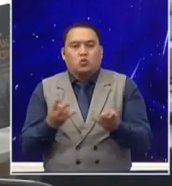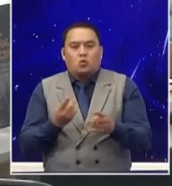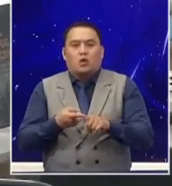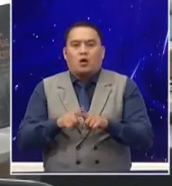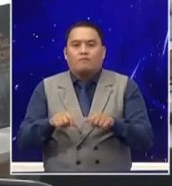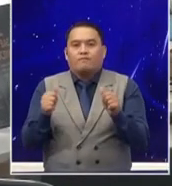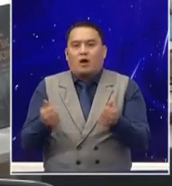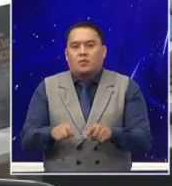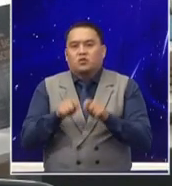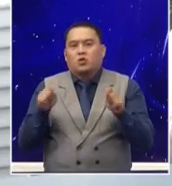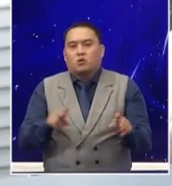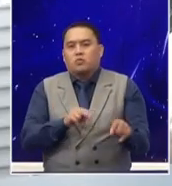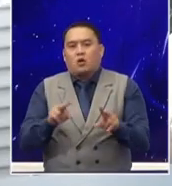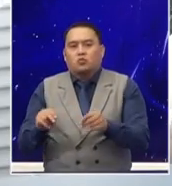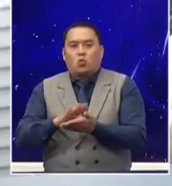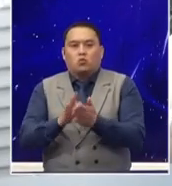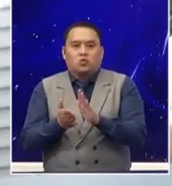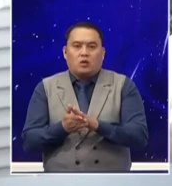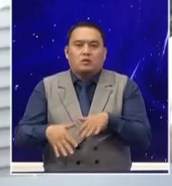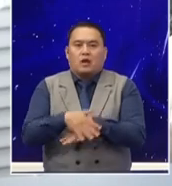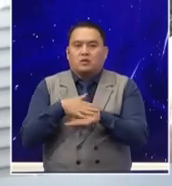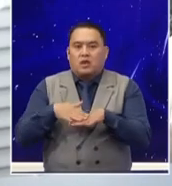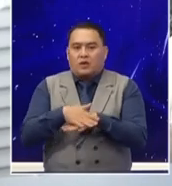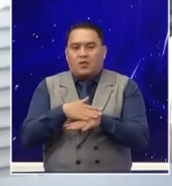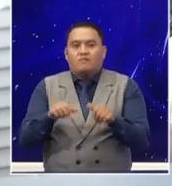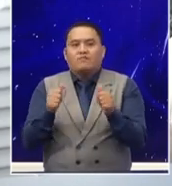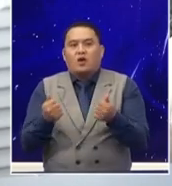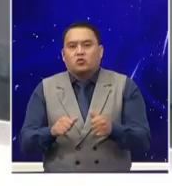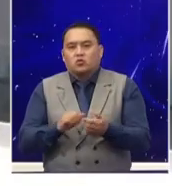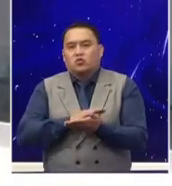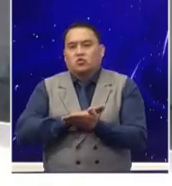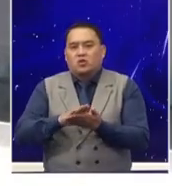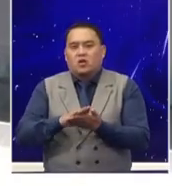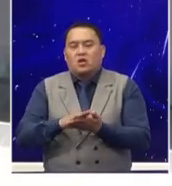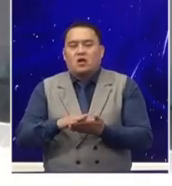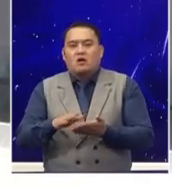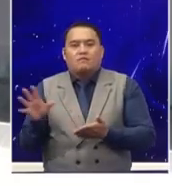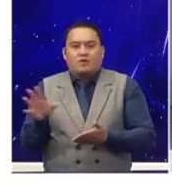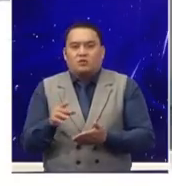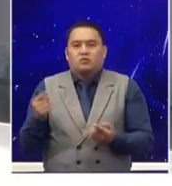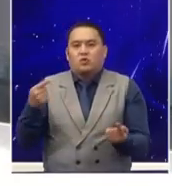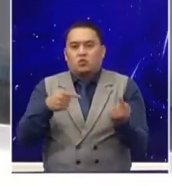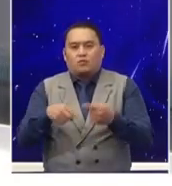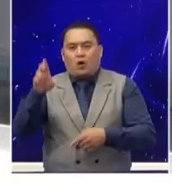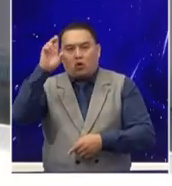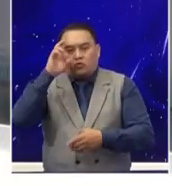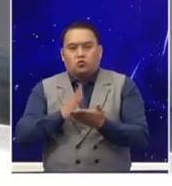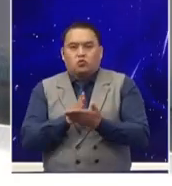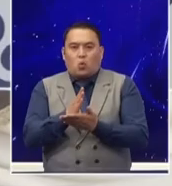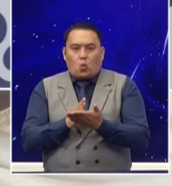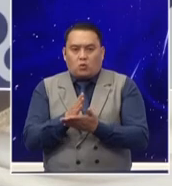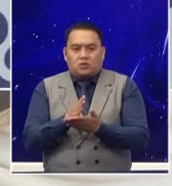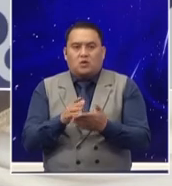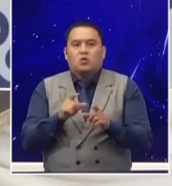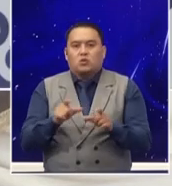такой формат создает благоприятные условия для населения. Формирует прозрачность и гласность во взаимодействии государственных служащих